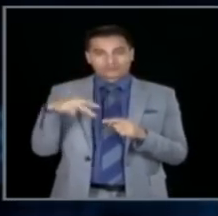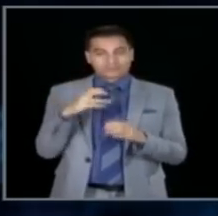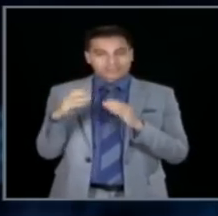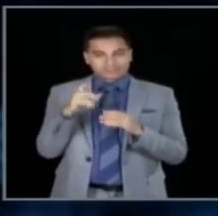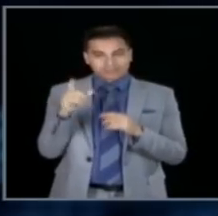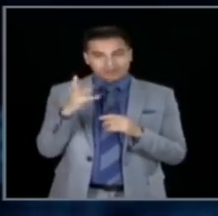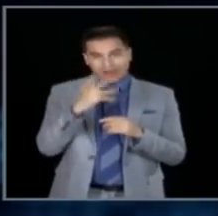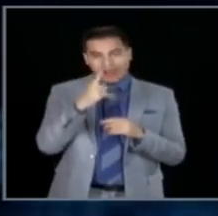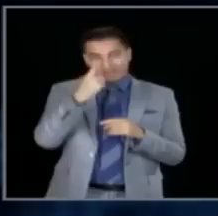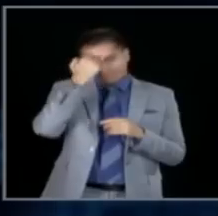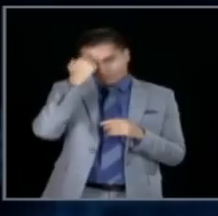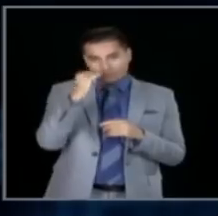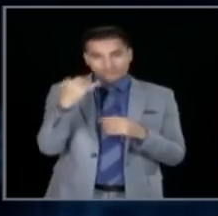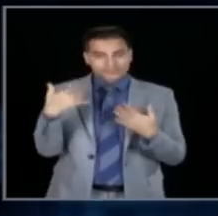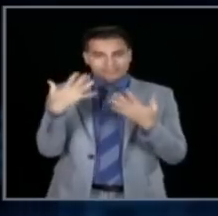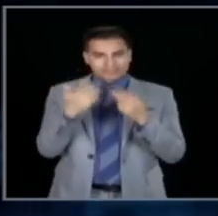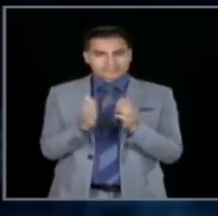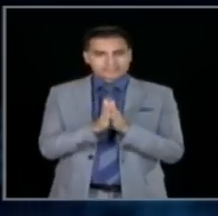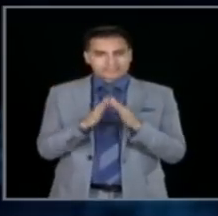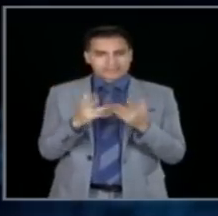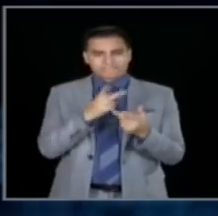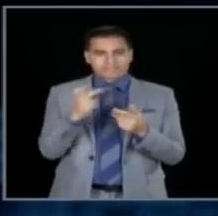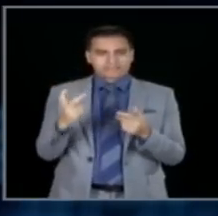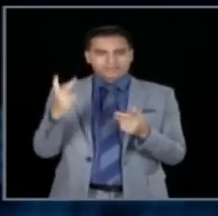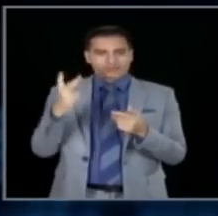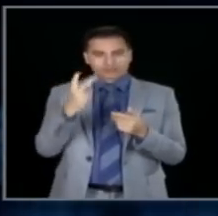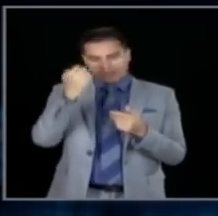ب 1500 جنيه، بما يساوي